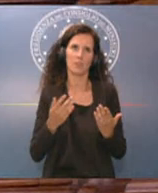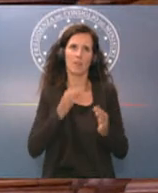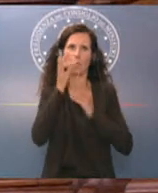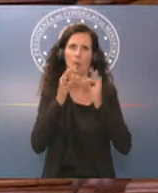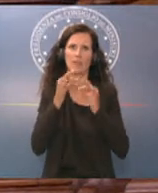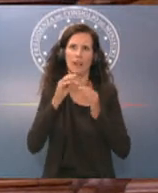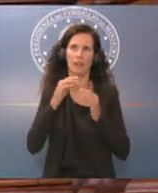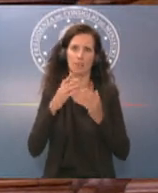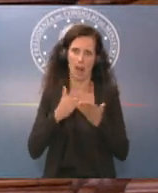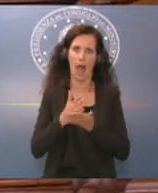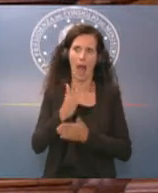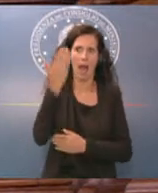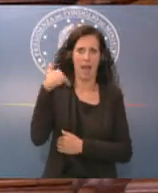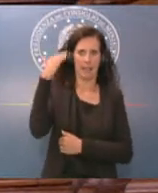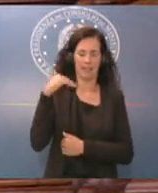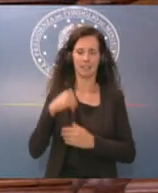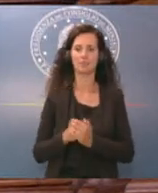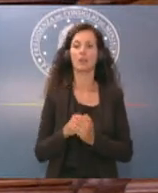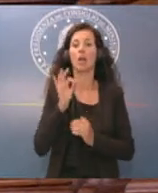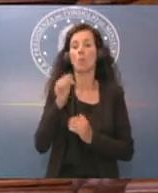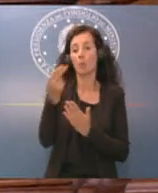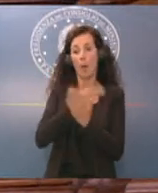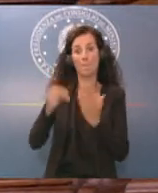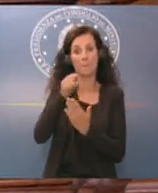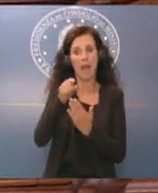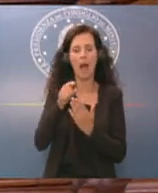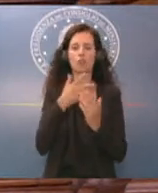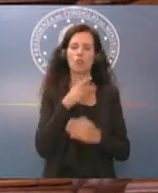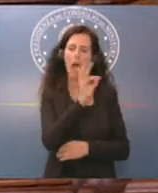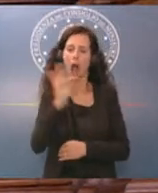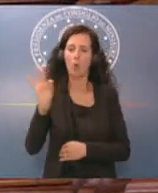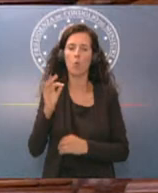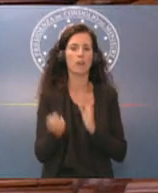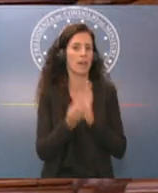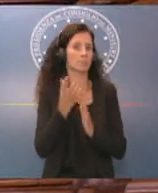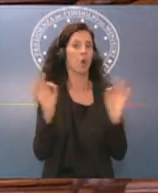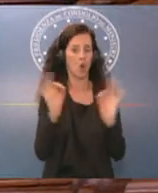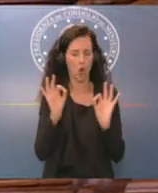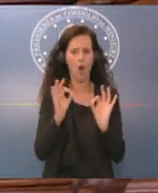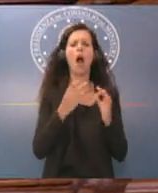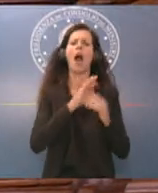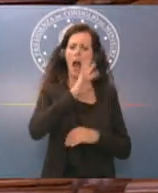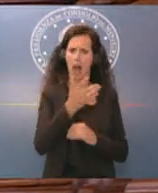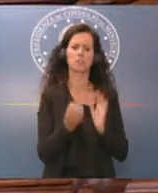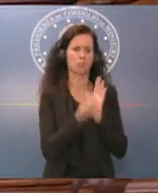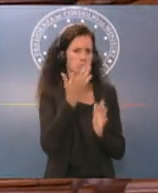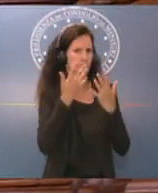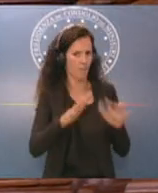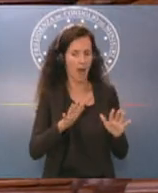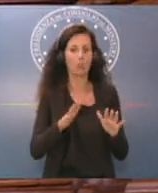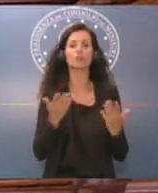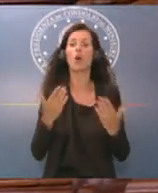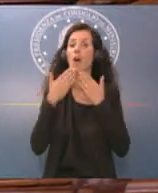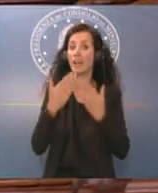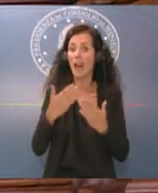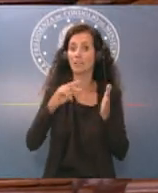fa. Purtroppo alcune cose di quel piano devono ancora essere realizzate, molte altre sono state realizzate, la tecnologia